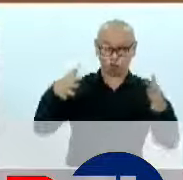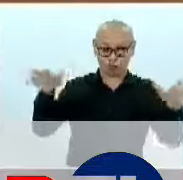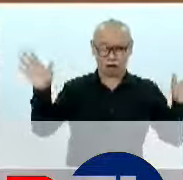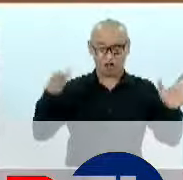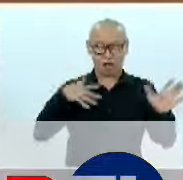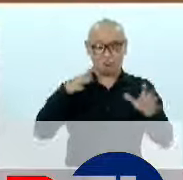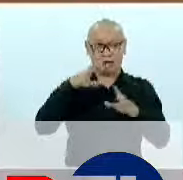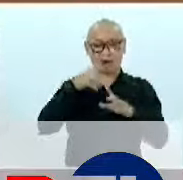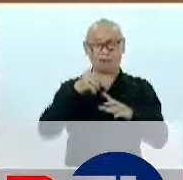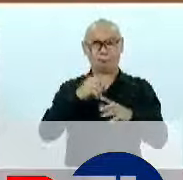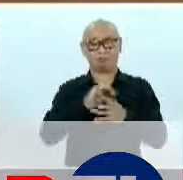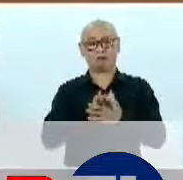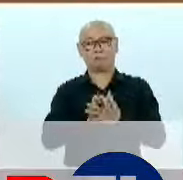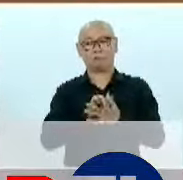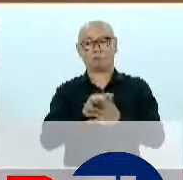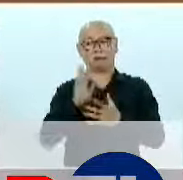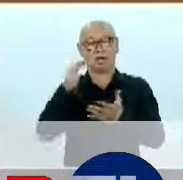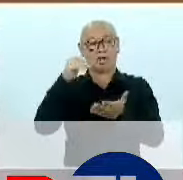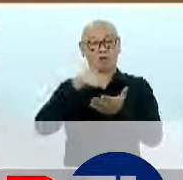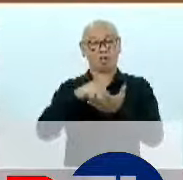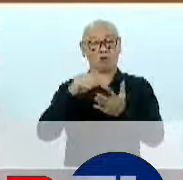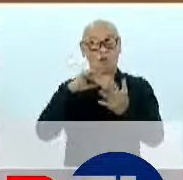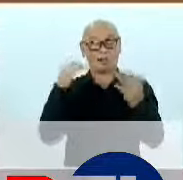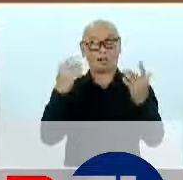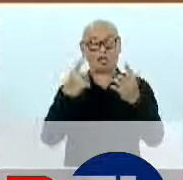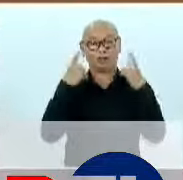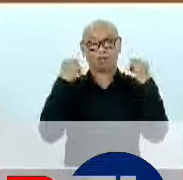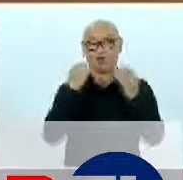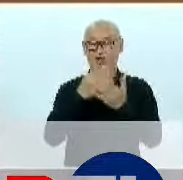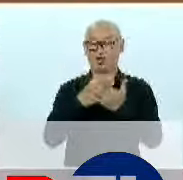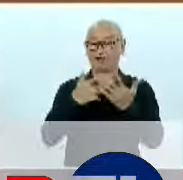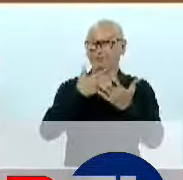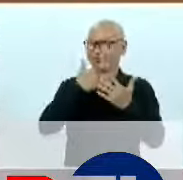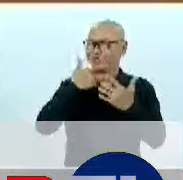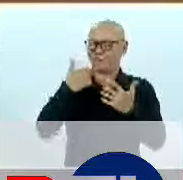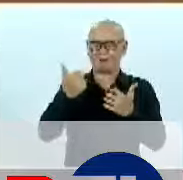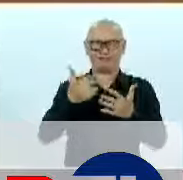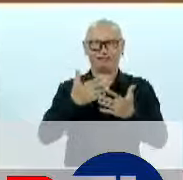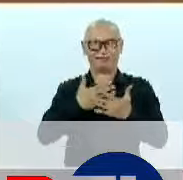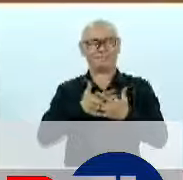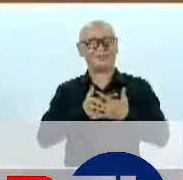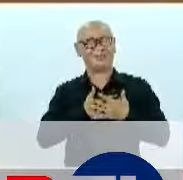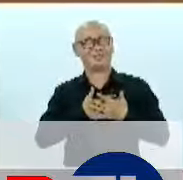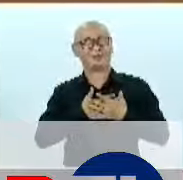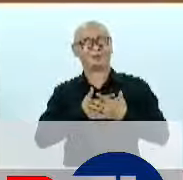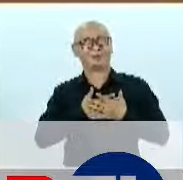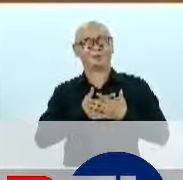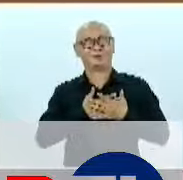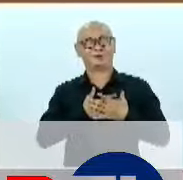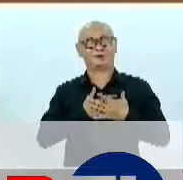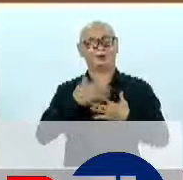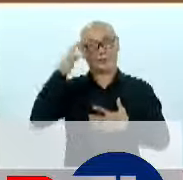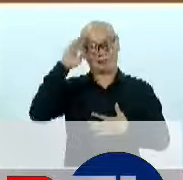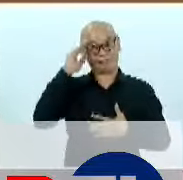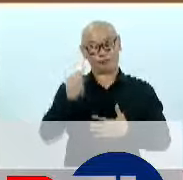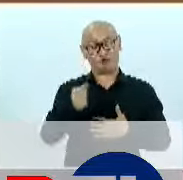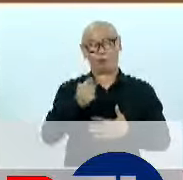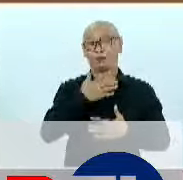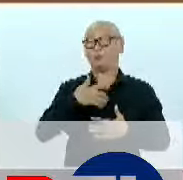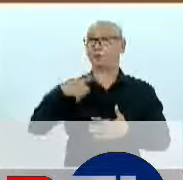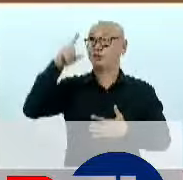sembarang datang warga Jawa Tengah sangat menawan hati asalamualaikum